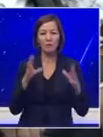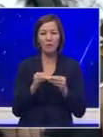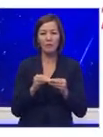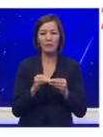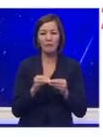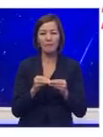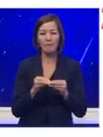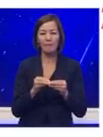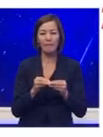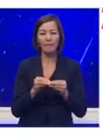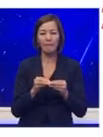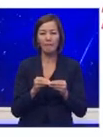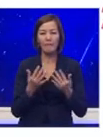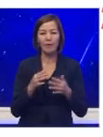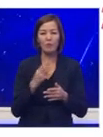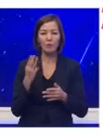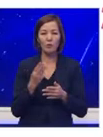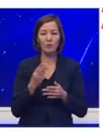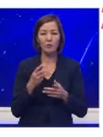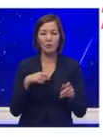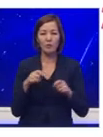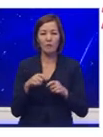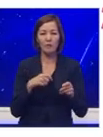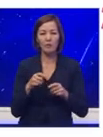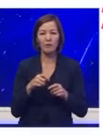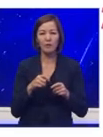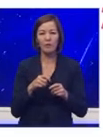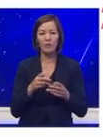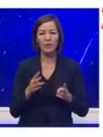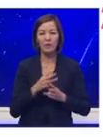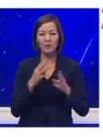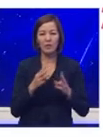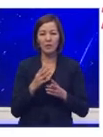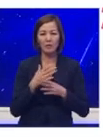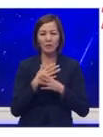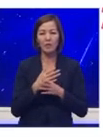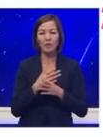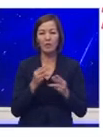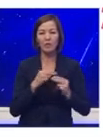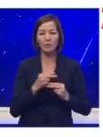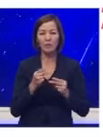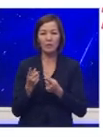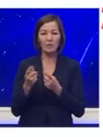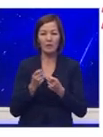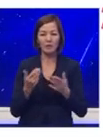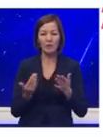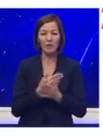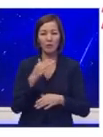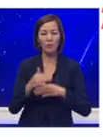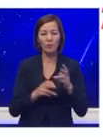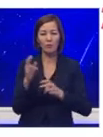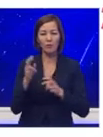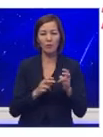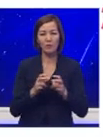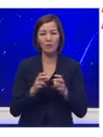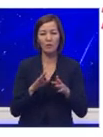бірлесе отырып, өңірдегі ауыл шаруашылығы тауар өндірушілерін ынталандыру арқылы жұмыс істеп тұрған қайта өңдеу кәсіпорындарын